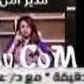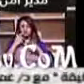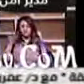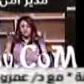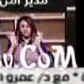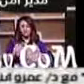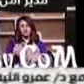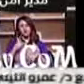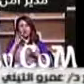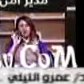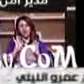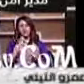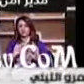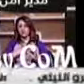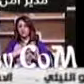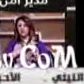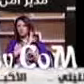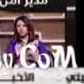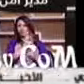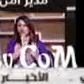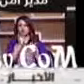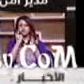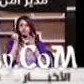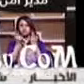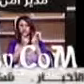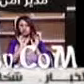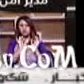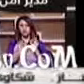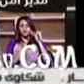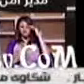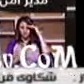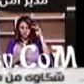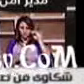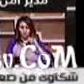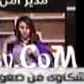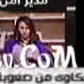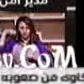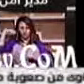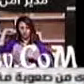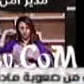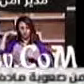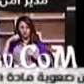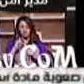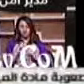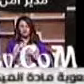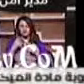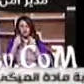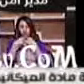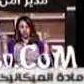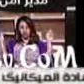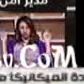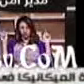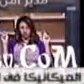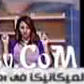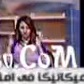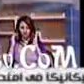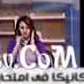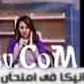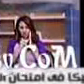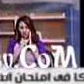يؤدي الى ك شف شفنا المشهد سيء لغايه انا بشكرك جدا الزميل هاني عبد الرحمن مدير مكتب صحيفه المصر اليوم في الاسماعيليه